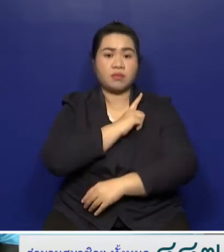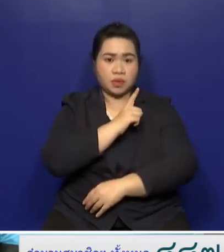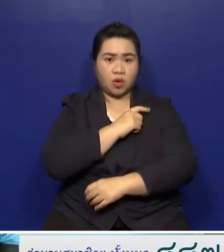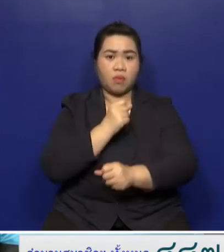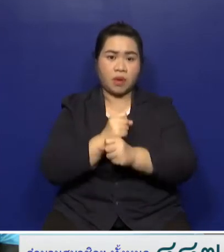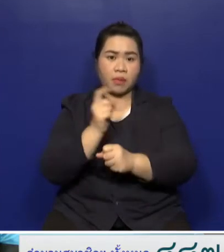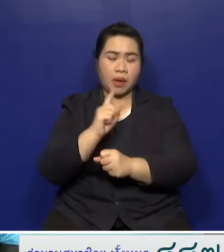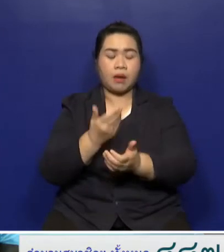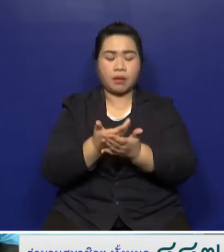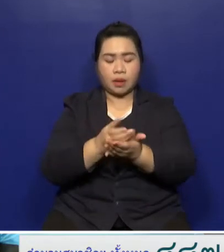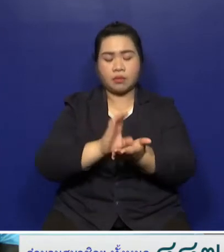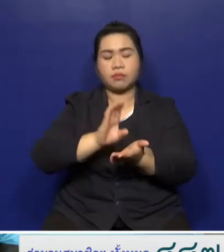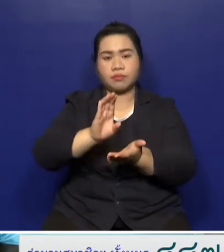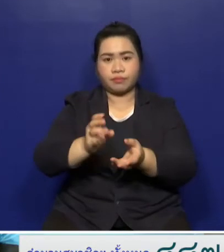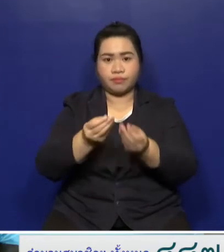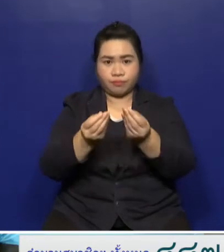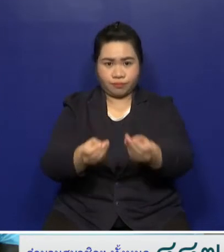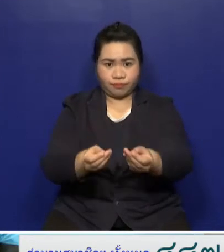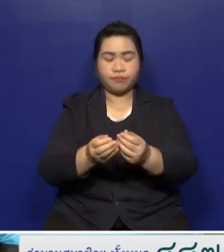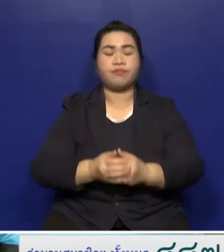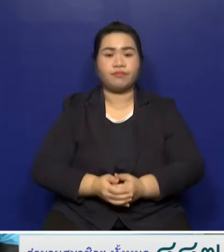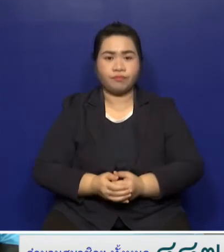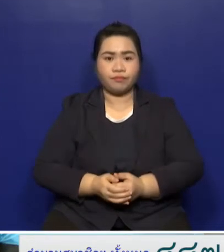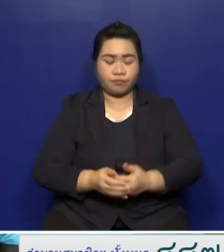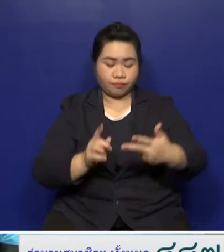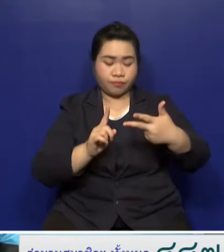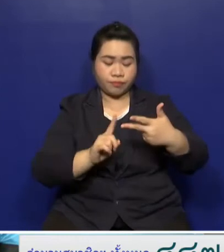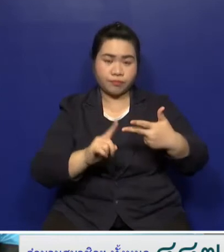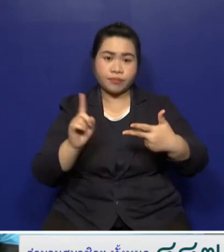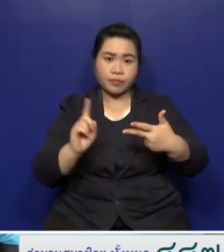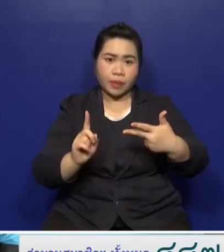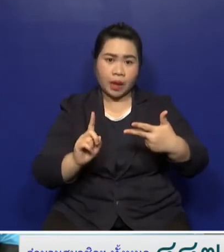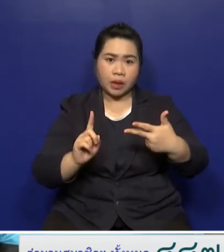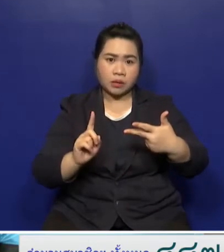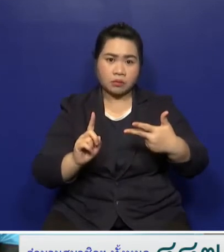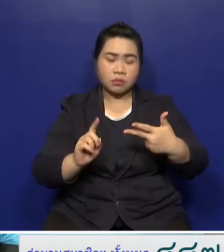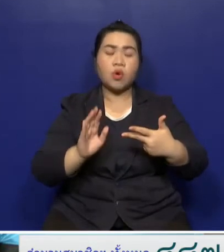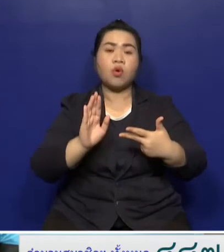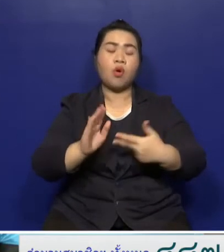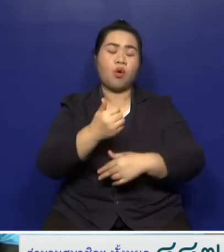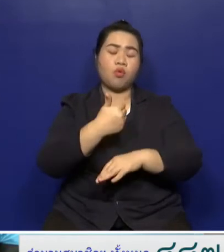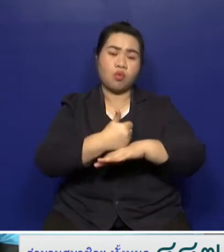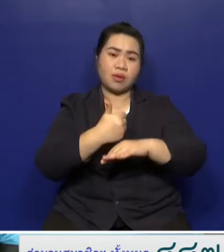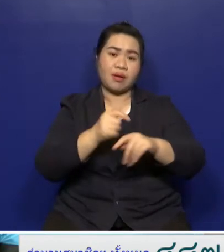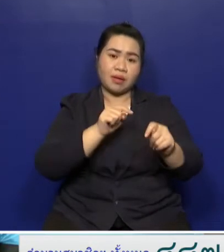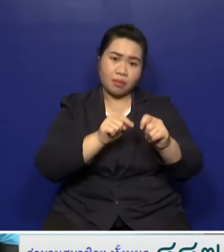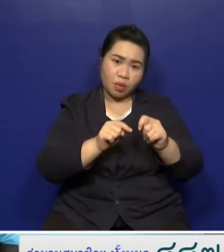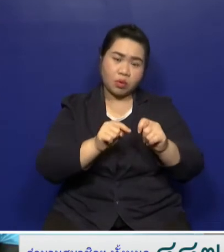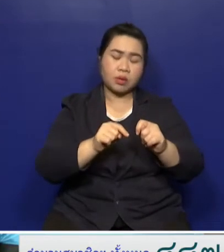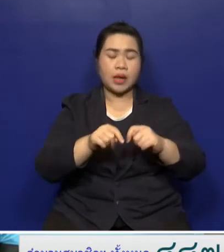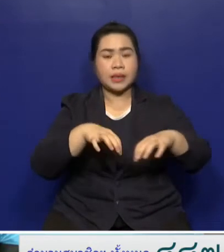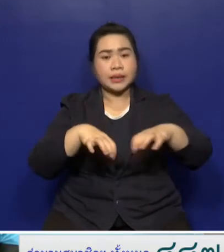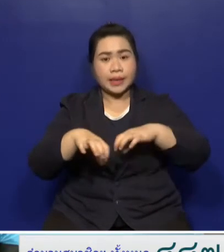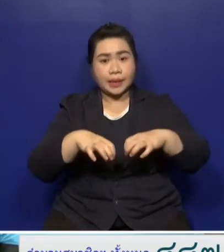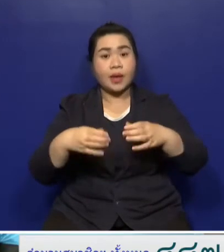าณดังกล่าวให้กับพี่น้องประชาชนด้วยและเรื่องสุดท้ายครับได้รับการร้องเรียนจากนายกเทียนแผงฤทธิ์และคณะกรรมการบริหารจัดการน้ำ